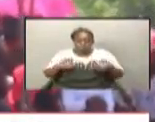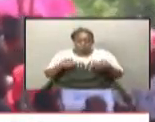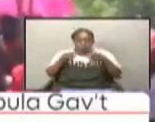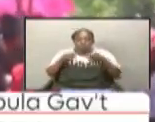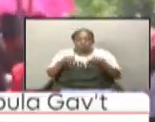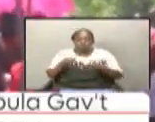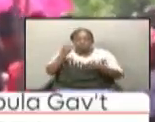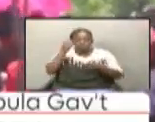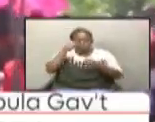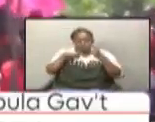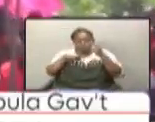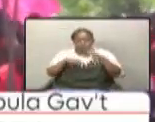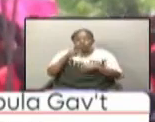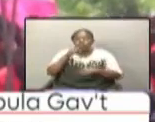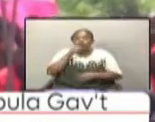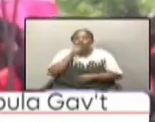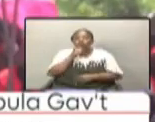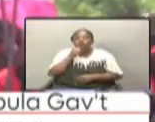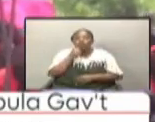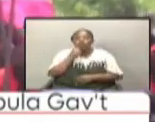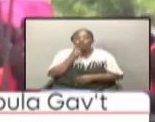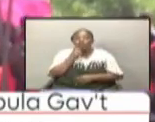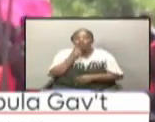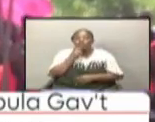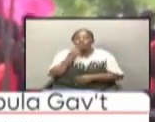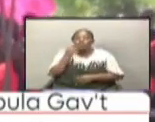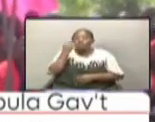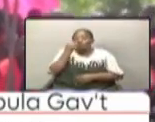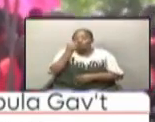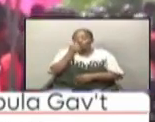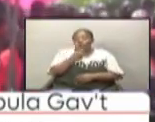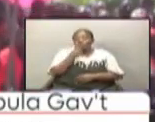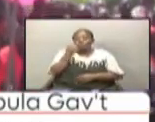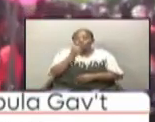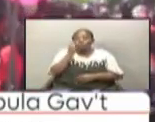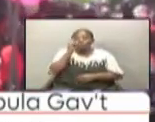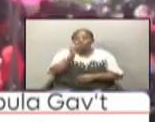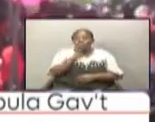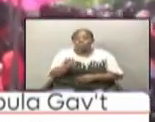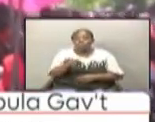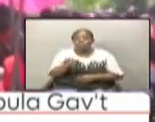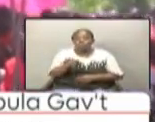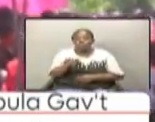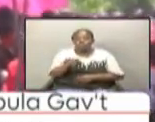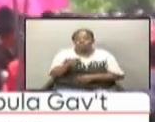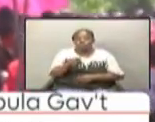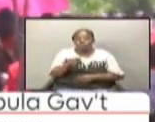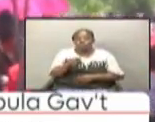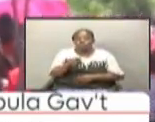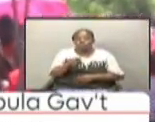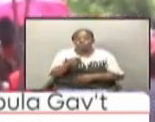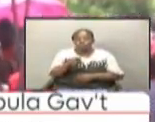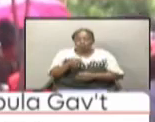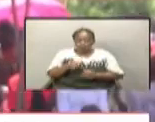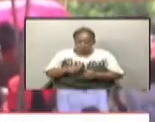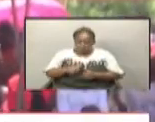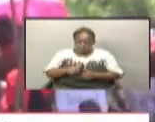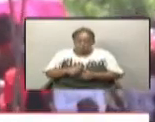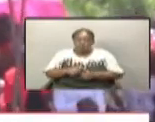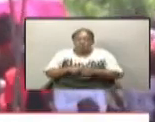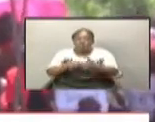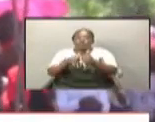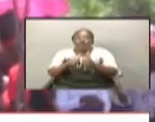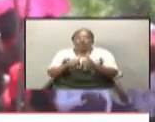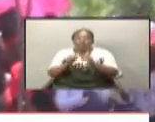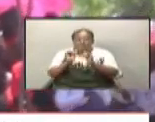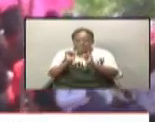man who arrived, saw, followed,